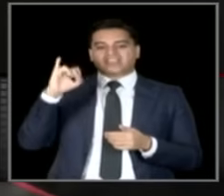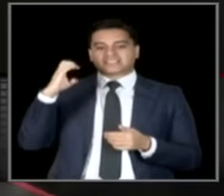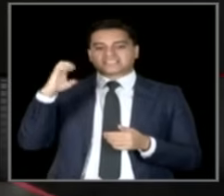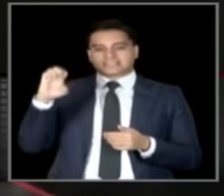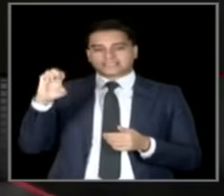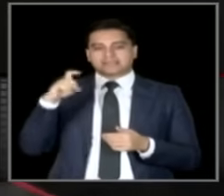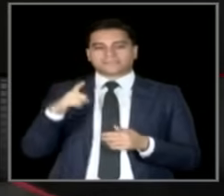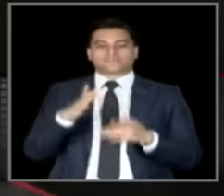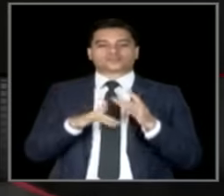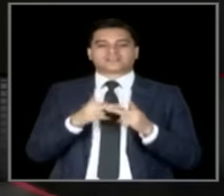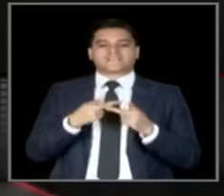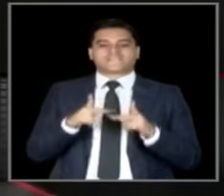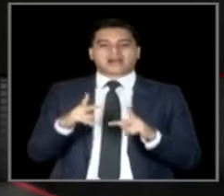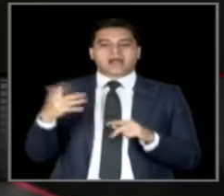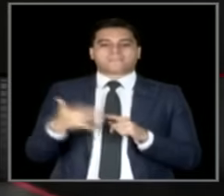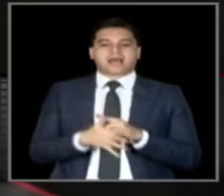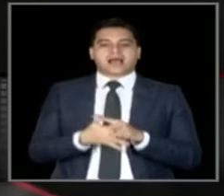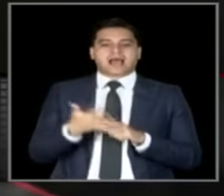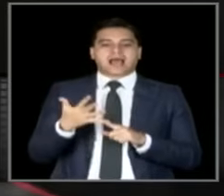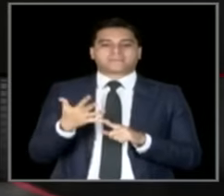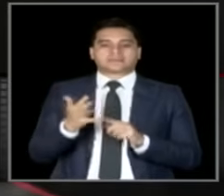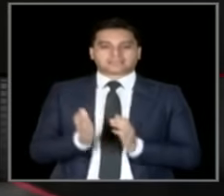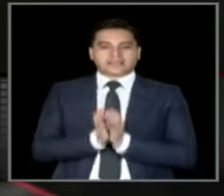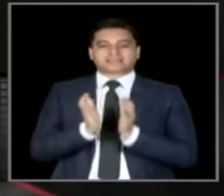Office؟ المسلسل ده كسب 5 جوائز إيمي أوردز،